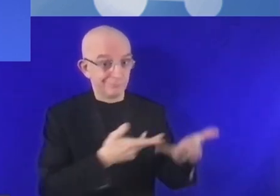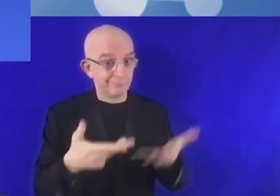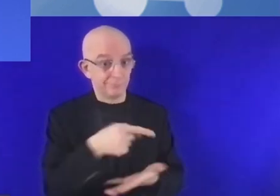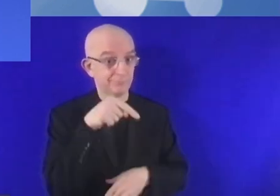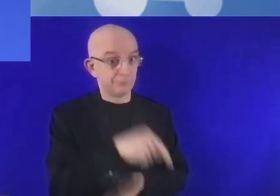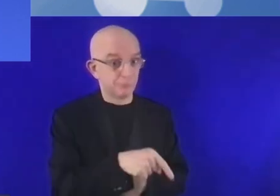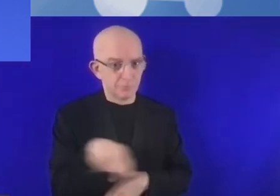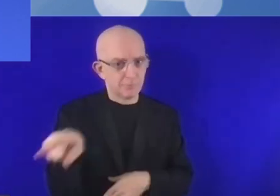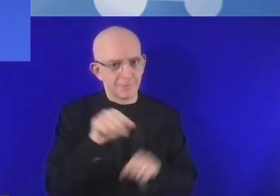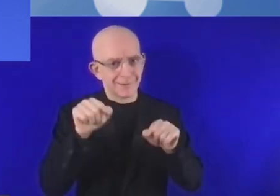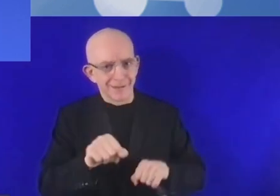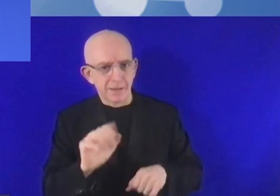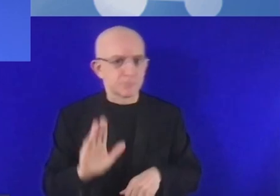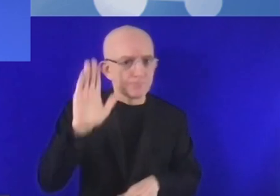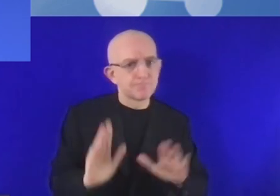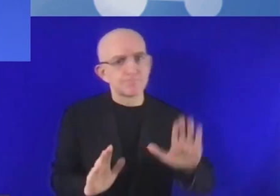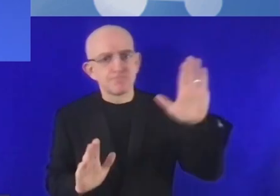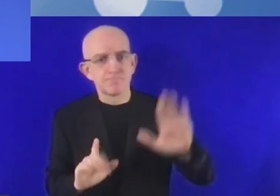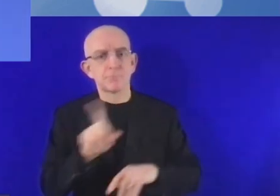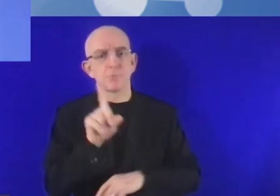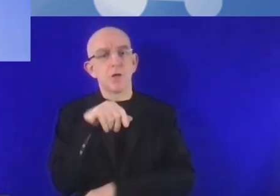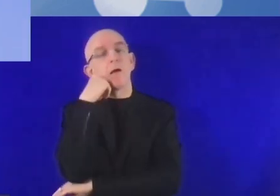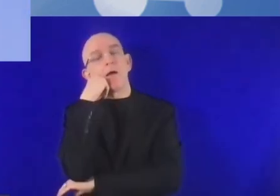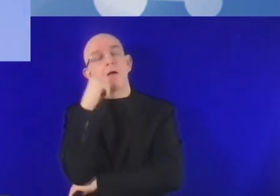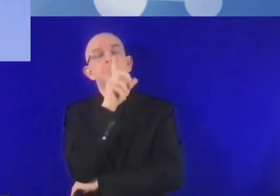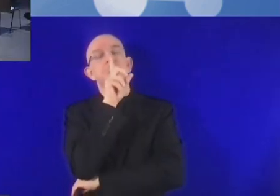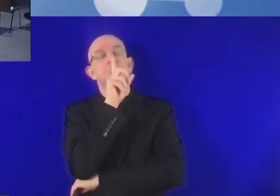IGF2021. Dziękuję Państwu bardzo za obecność.